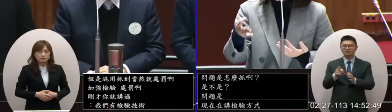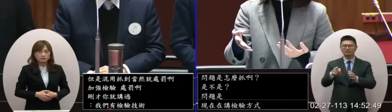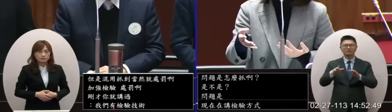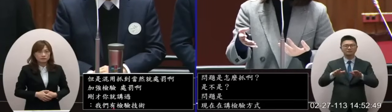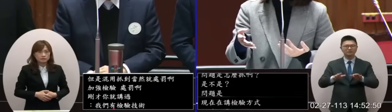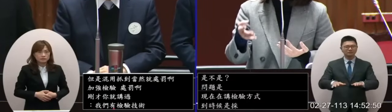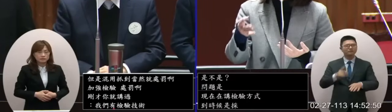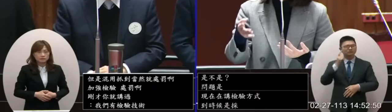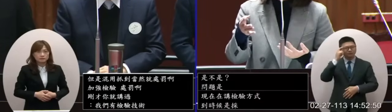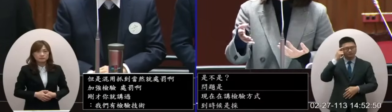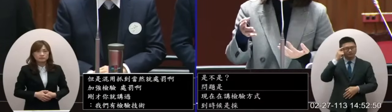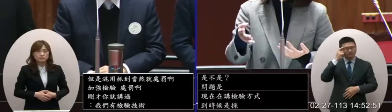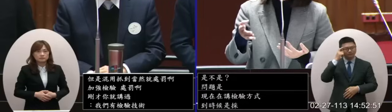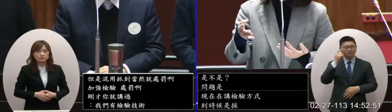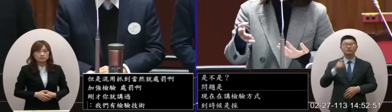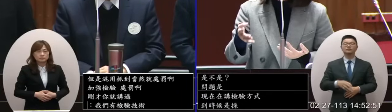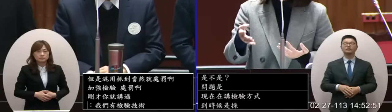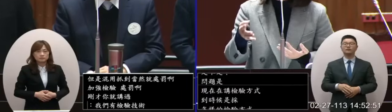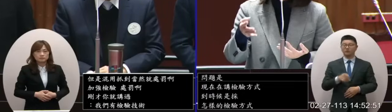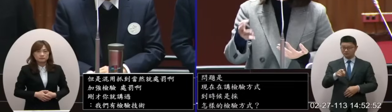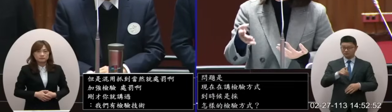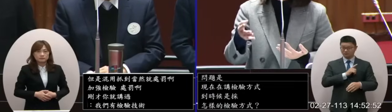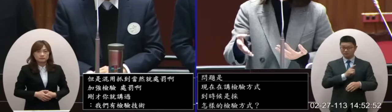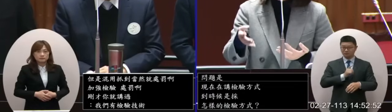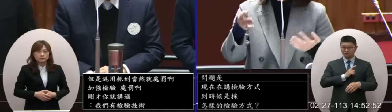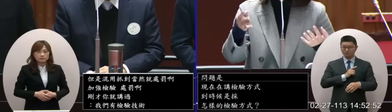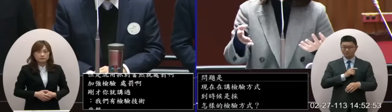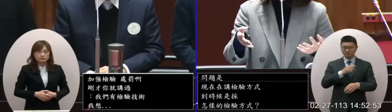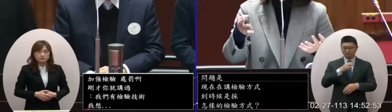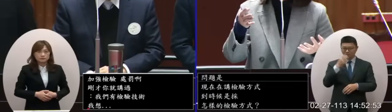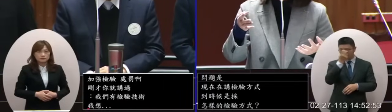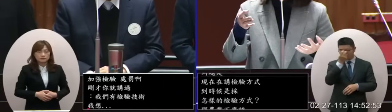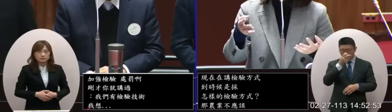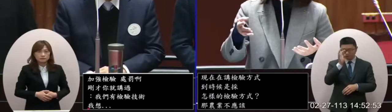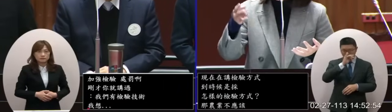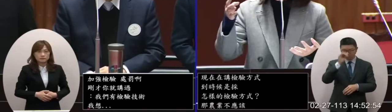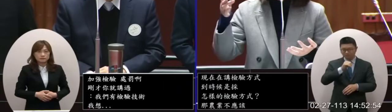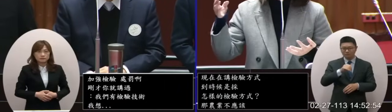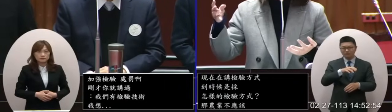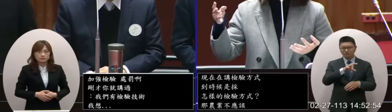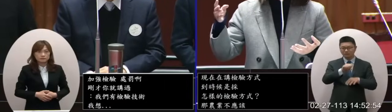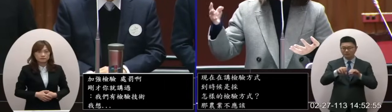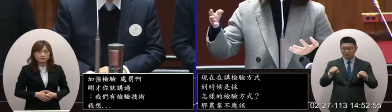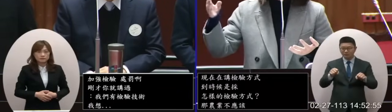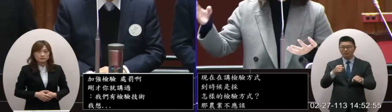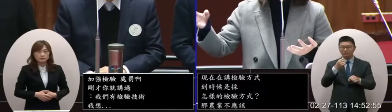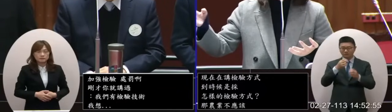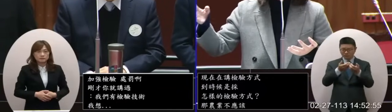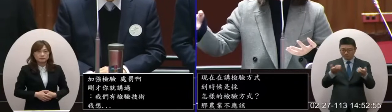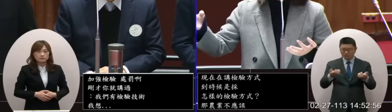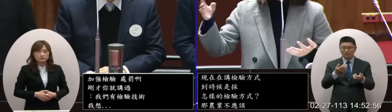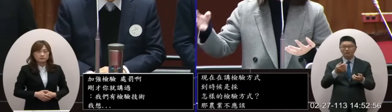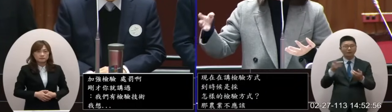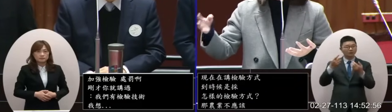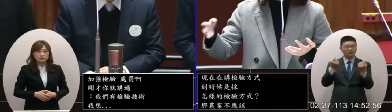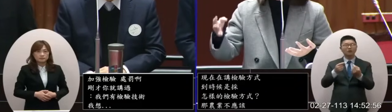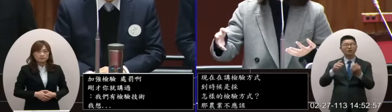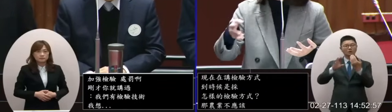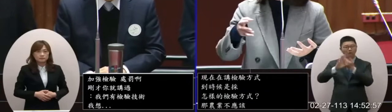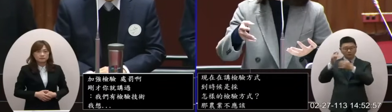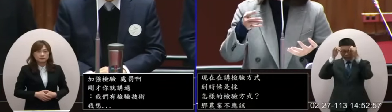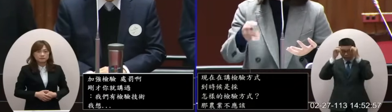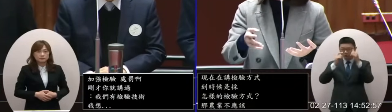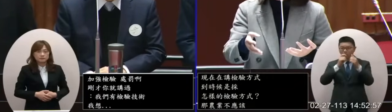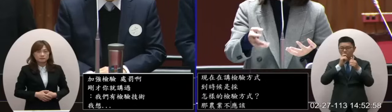现在认为他们已经有办法查核，这样子就是把就是未来外国的牛乳混